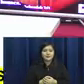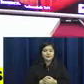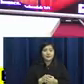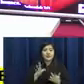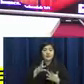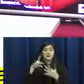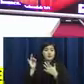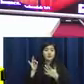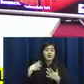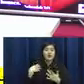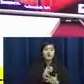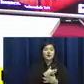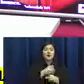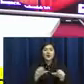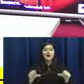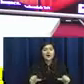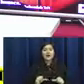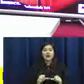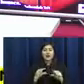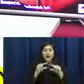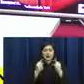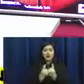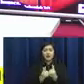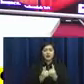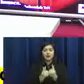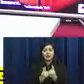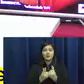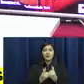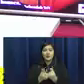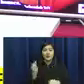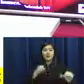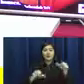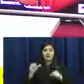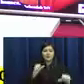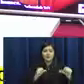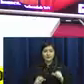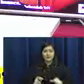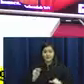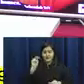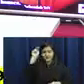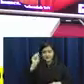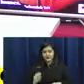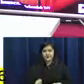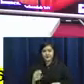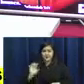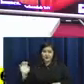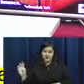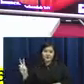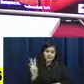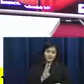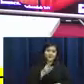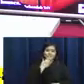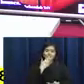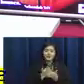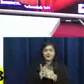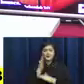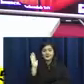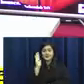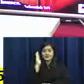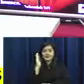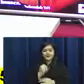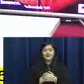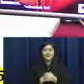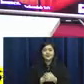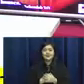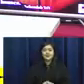activities. Yan, napaka-importante po sa lahat. North, South, East, West Corner, magandang umaga po, magandang tanghali po sa inyo lahat. CSI family,